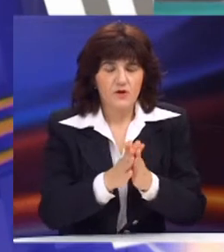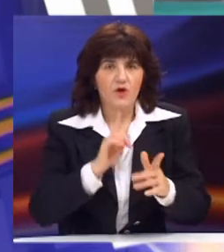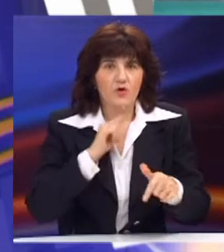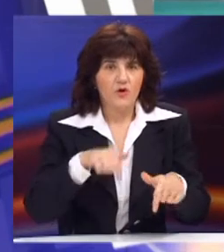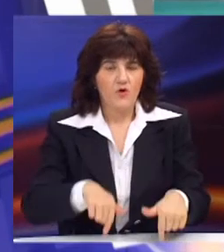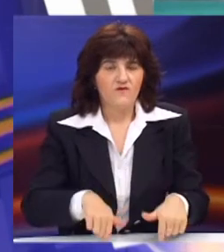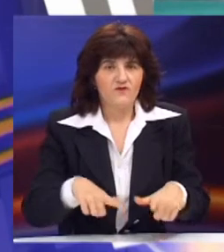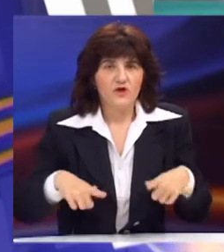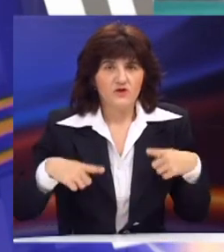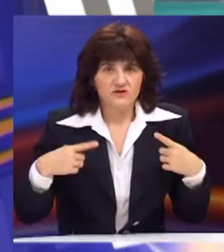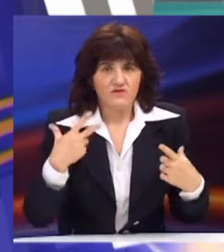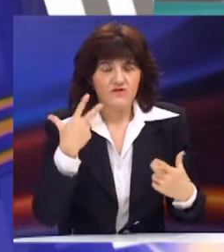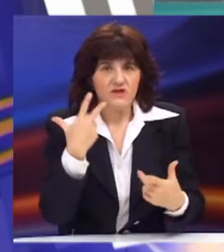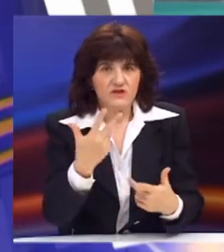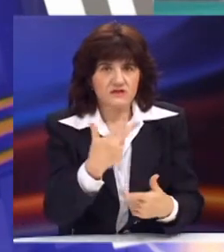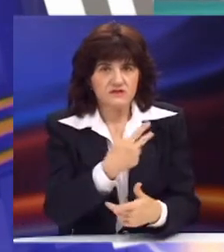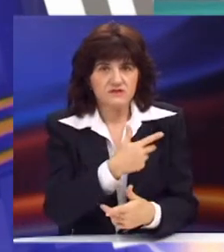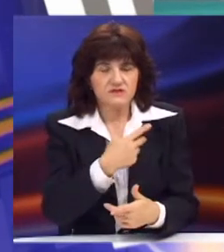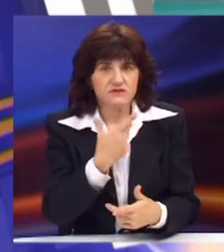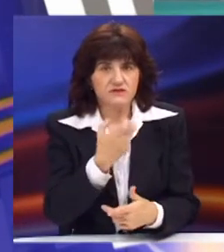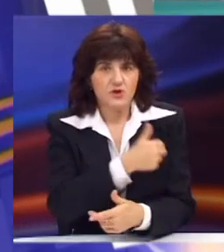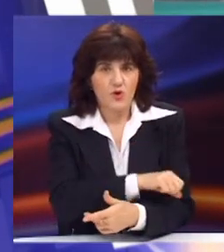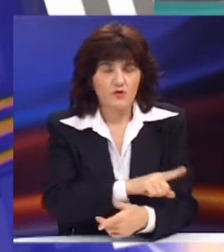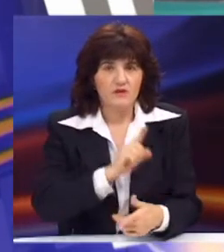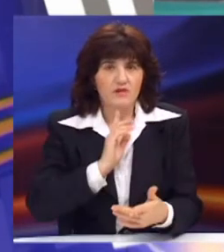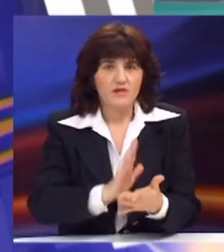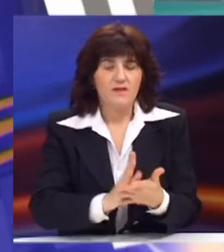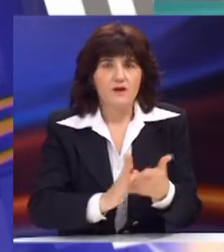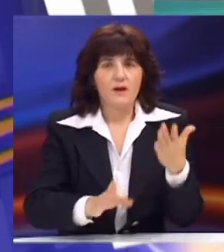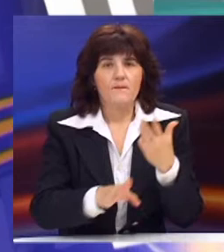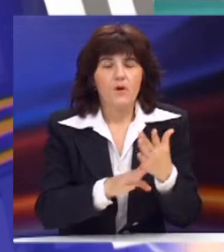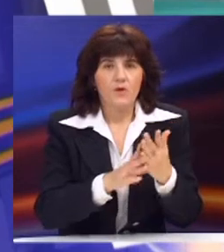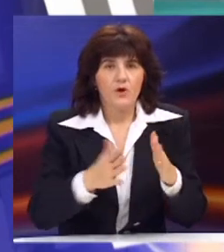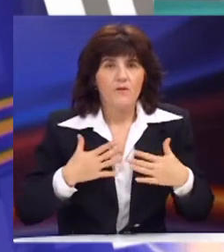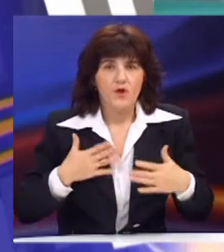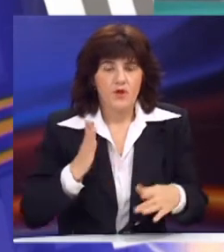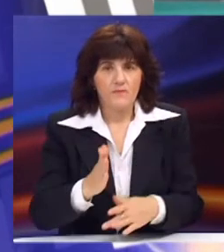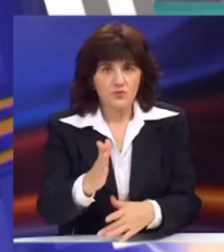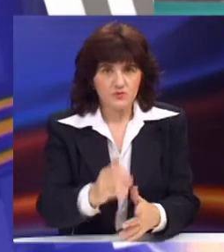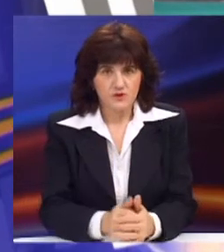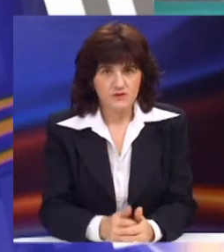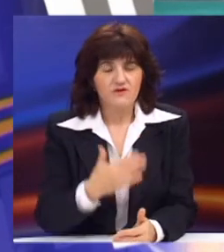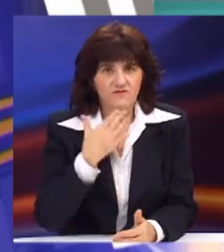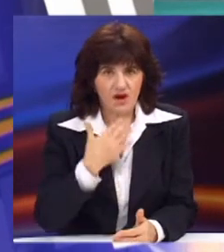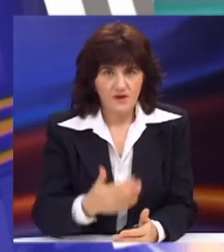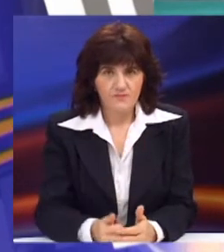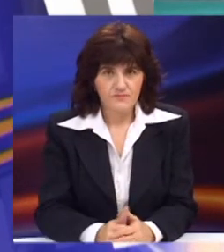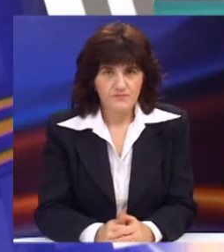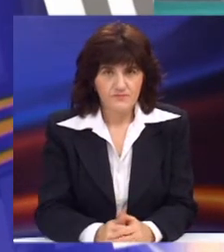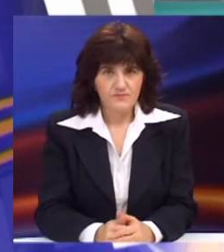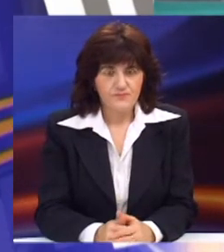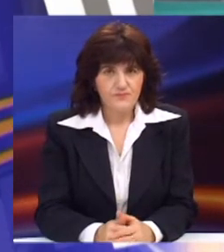prostorima žive tri vika, i čuvaje svoj jezik, običaje i kulturu, pomognete da imamo svoju budućnost. Hvala.